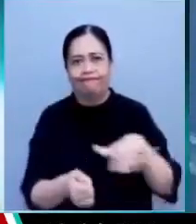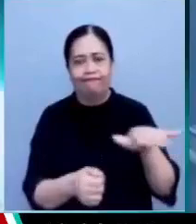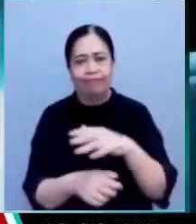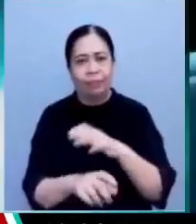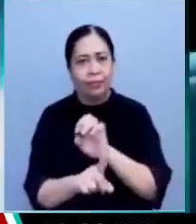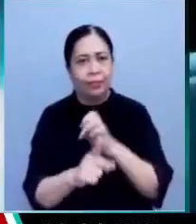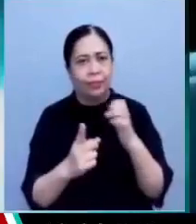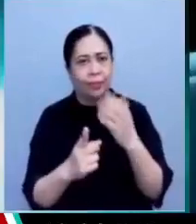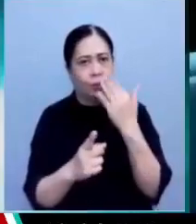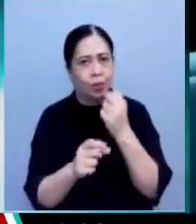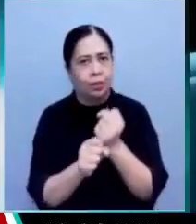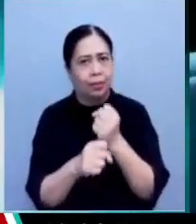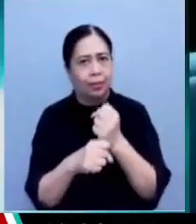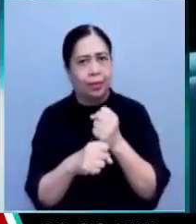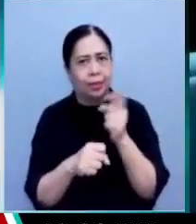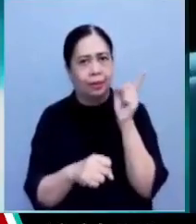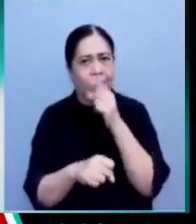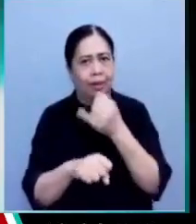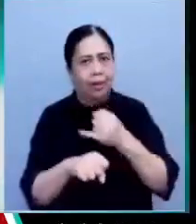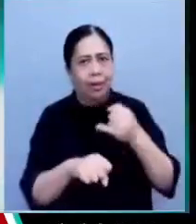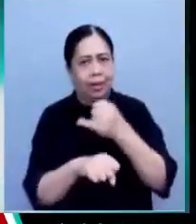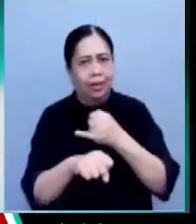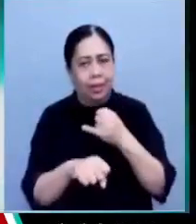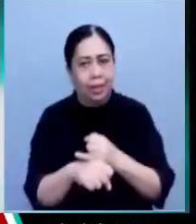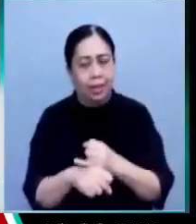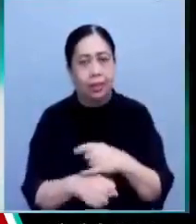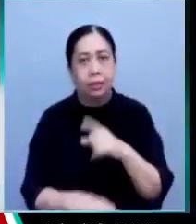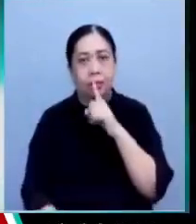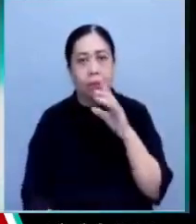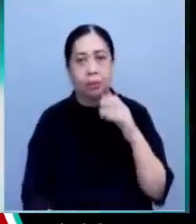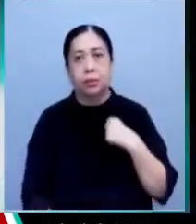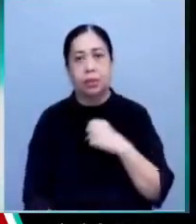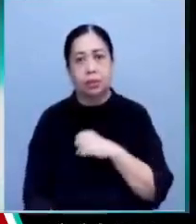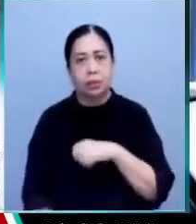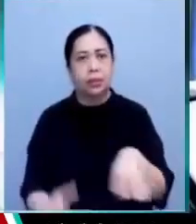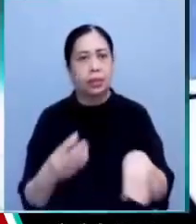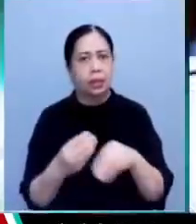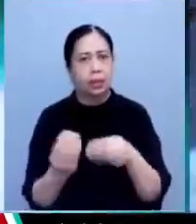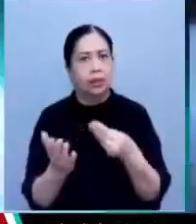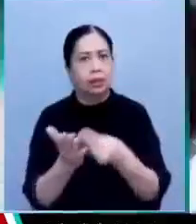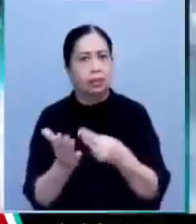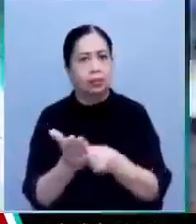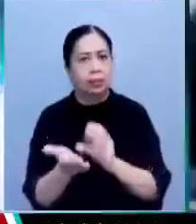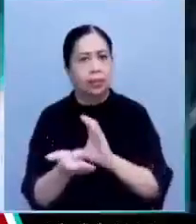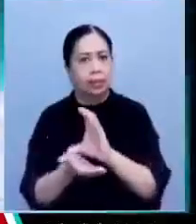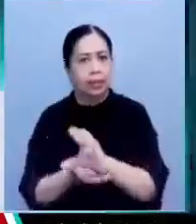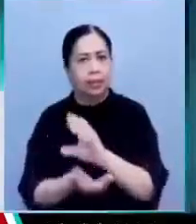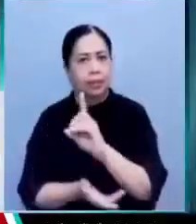artificial islands. Nangako naman ng Senado na dadagdagan ang pondo ng Defense Department.